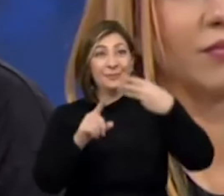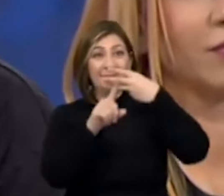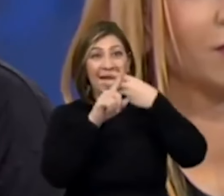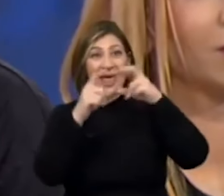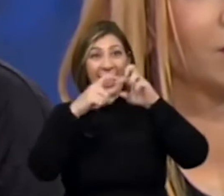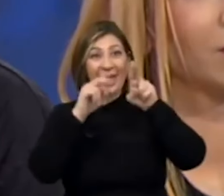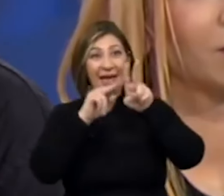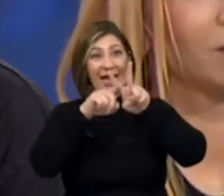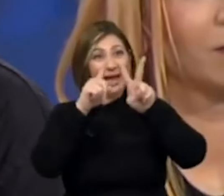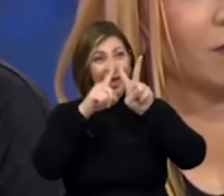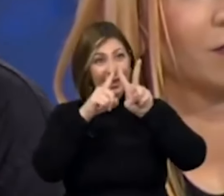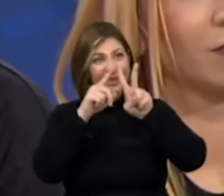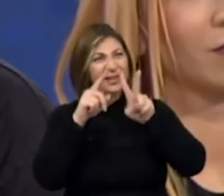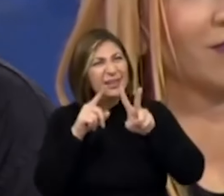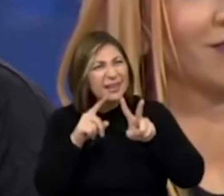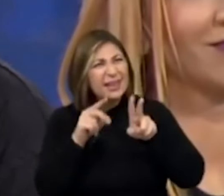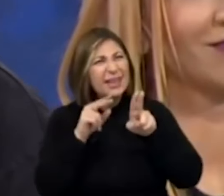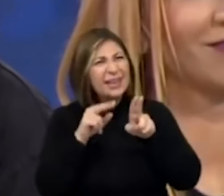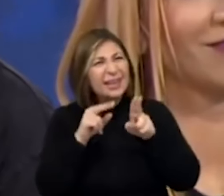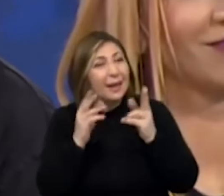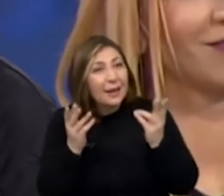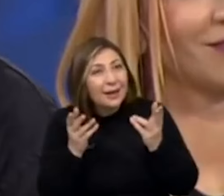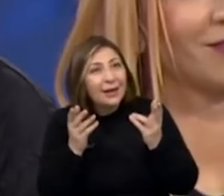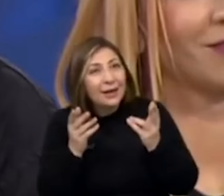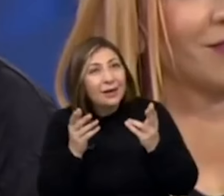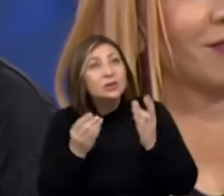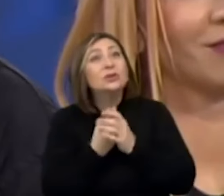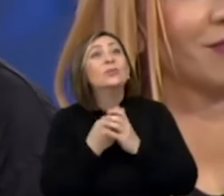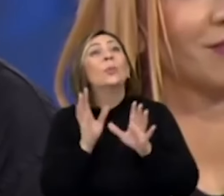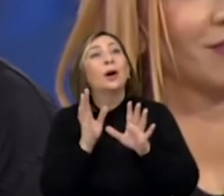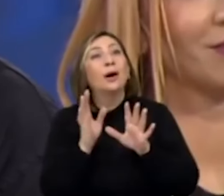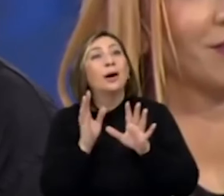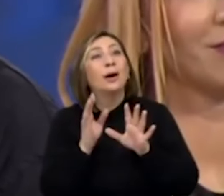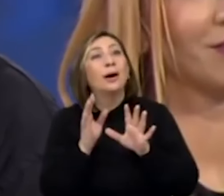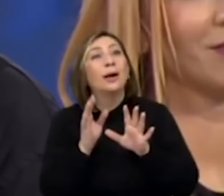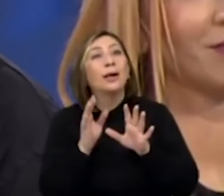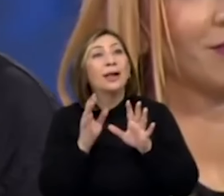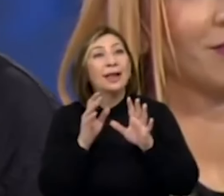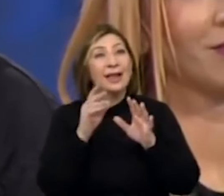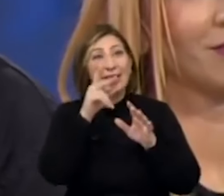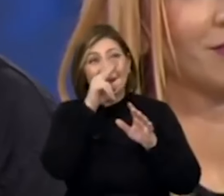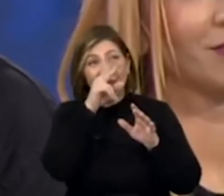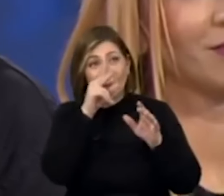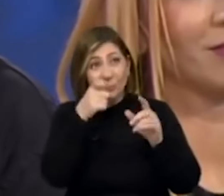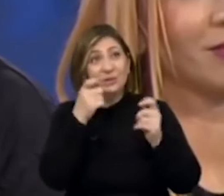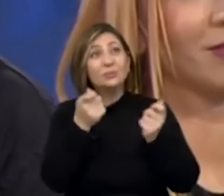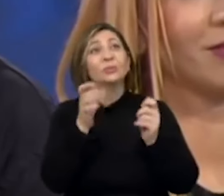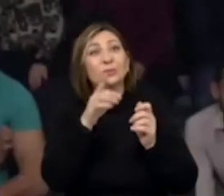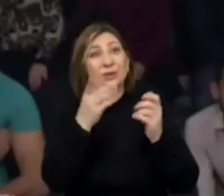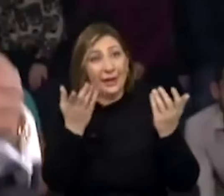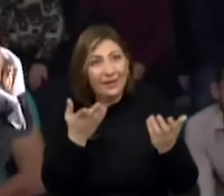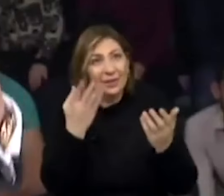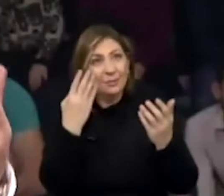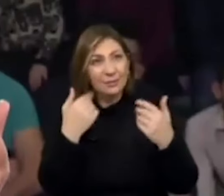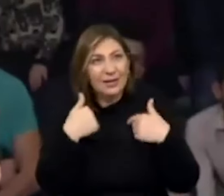Erkan KK. Buyurun. Ne öyle deyince çıkmıyor mu işte? Çıkıyor olması lazım. Twitter'ımı bulmaya çalışmıyor musunuz?